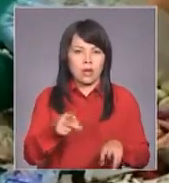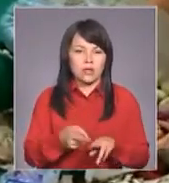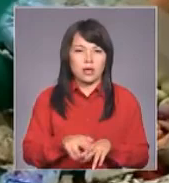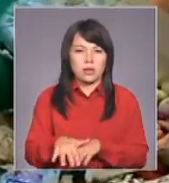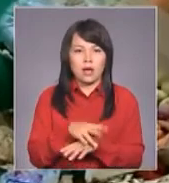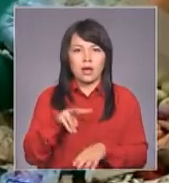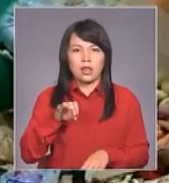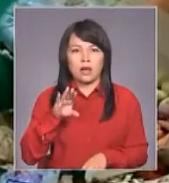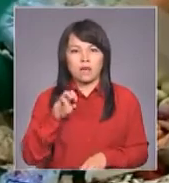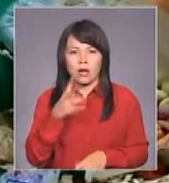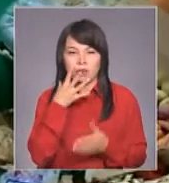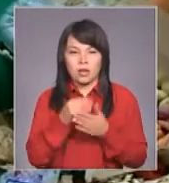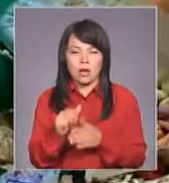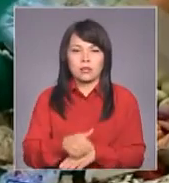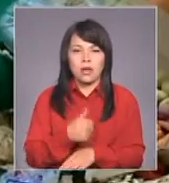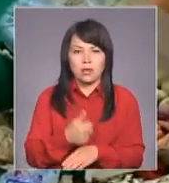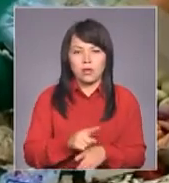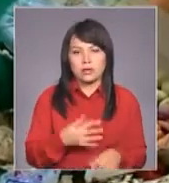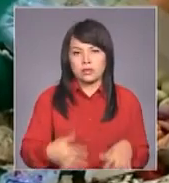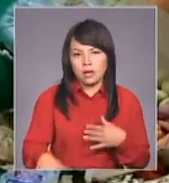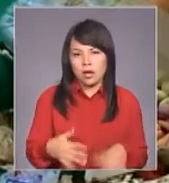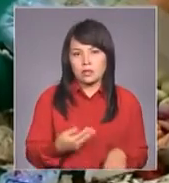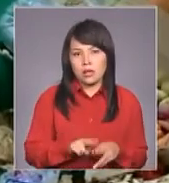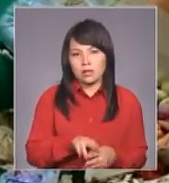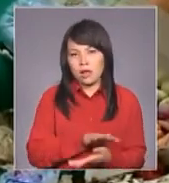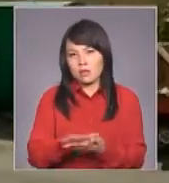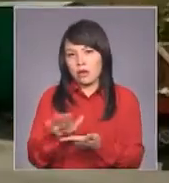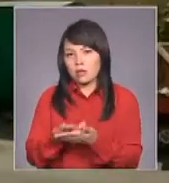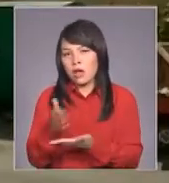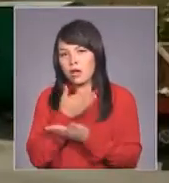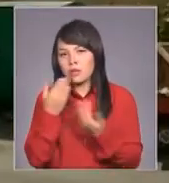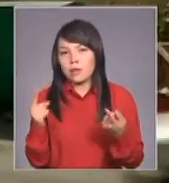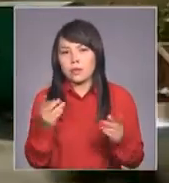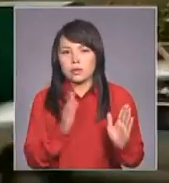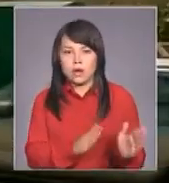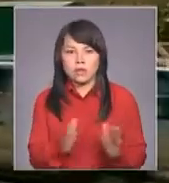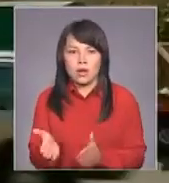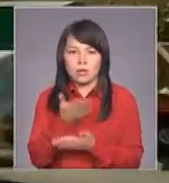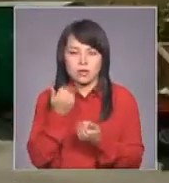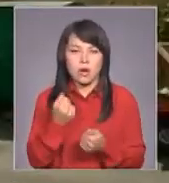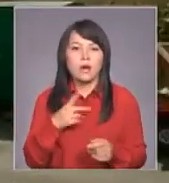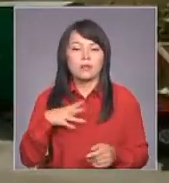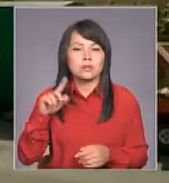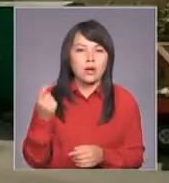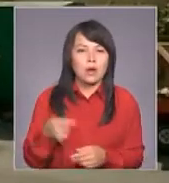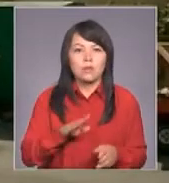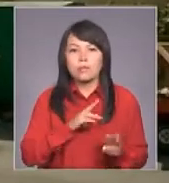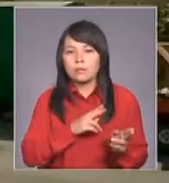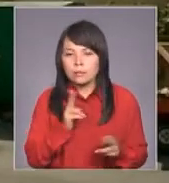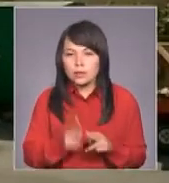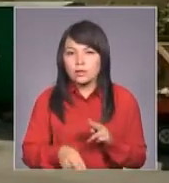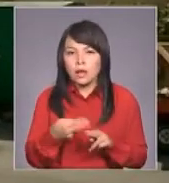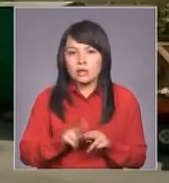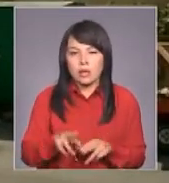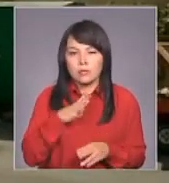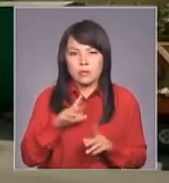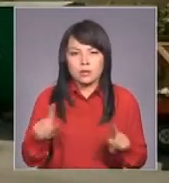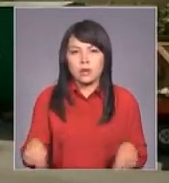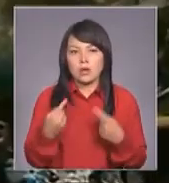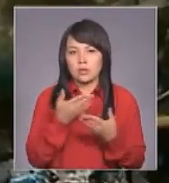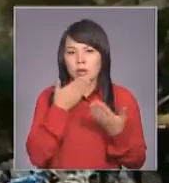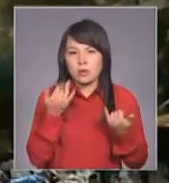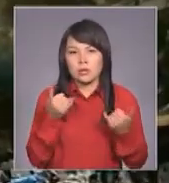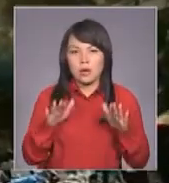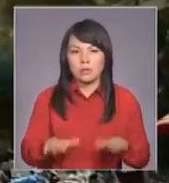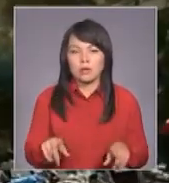айтуынша, Ливанның қазіргі үкіметі өте әлсіз. Елдегі жағдай көршілес Сириядағы соғыстан кейін мүлде нашарлап кеткен. Президент тағы бір жылдан бері бос тұр.